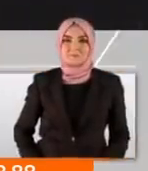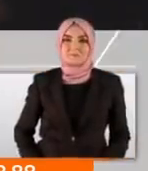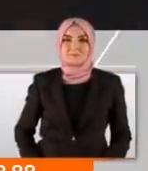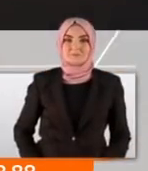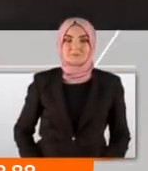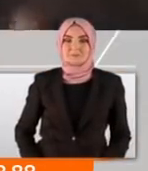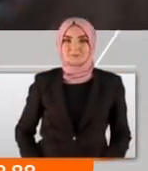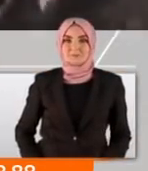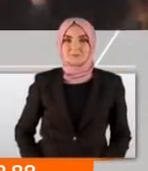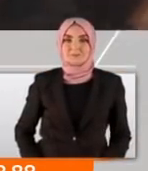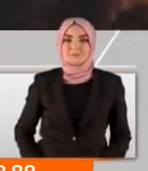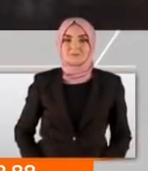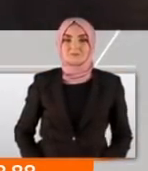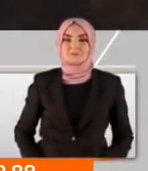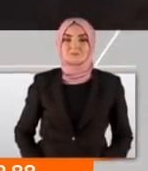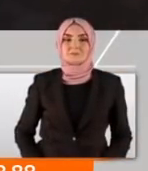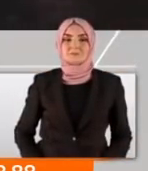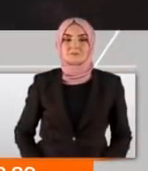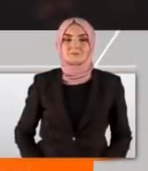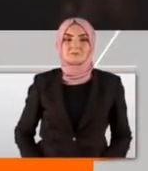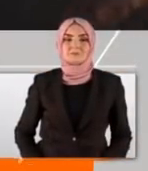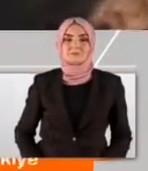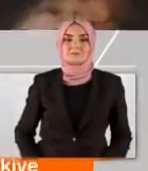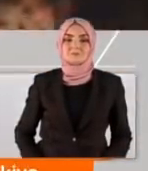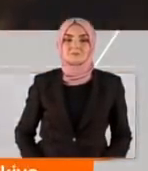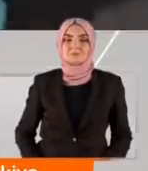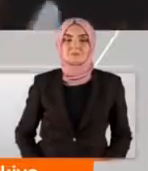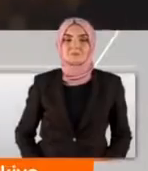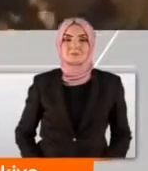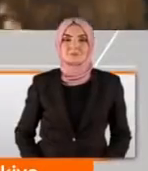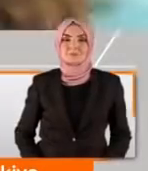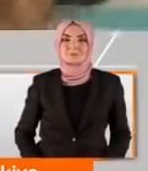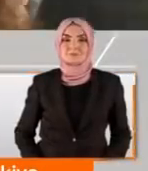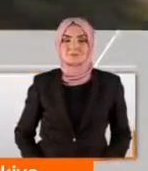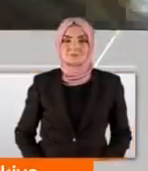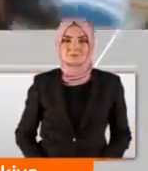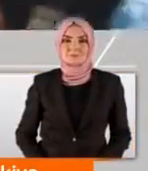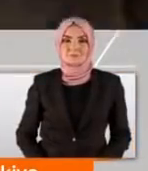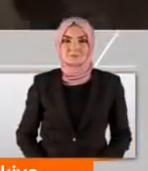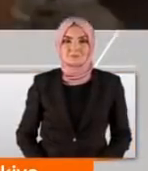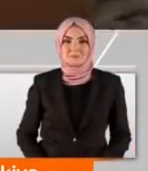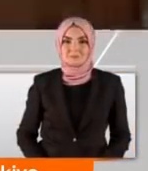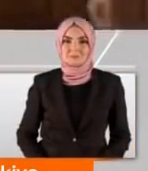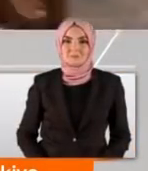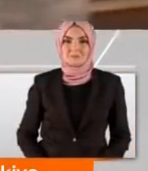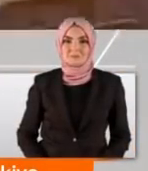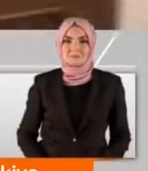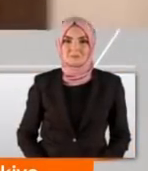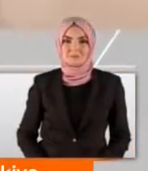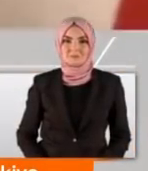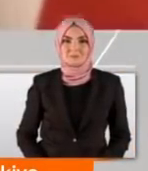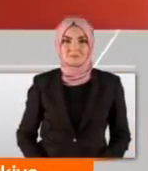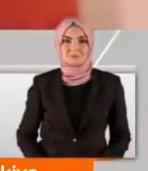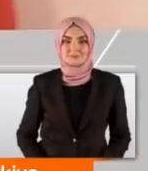Şark kurnazlığıyla, efendim yok ben HDP'ye çok fazla ağır laf söylemeyeyim ama onu da